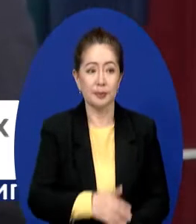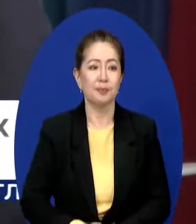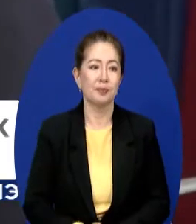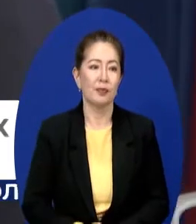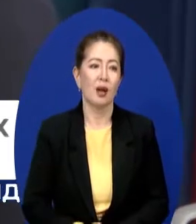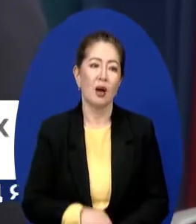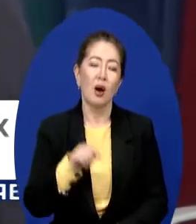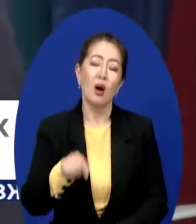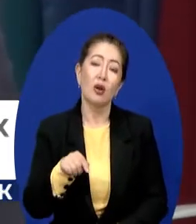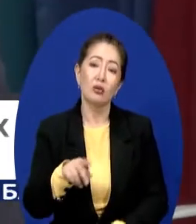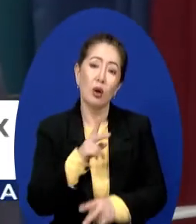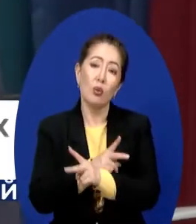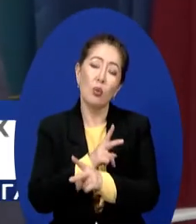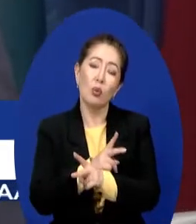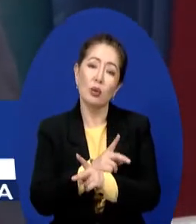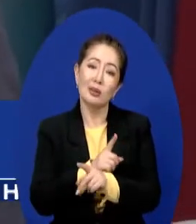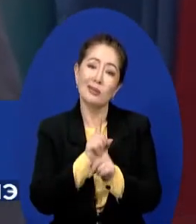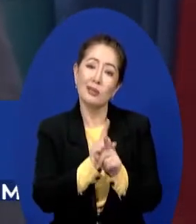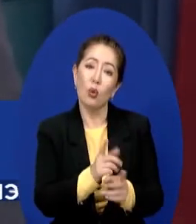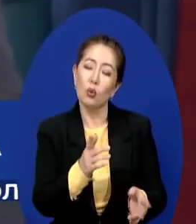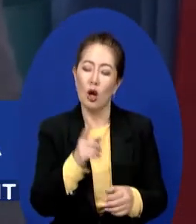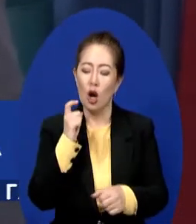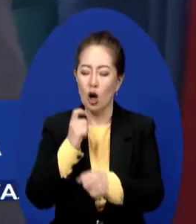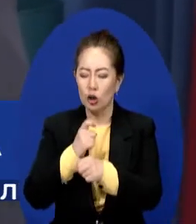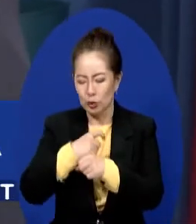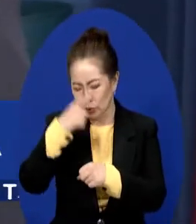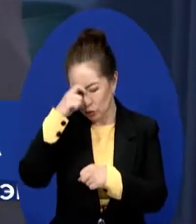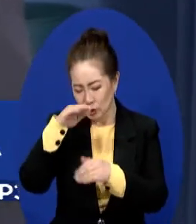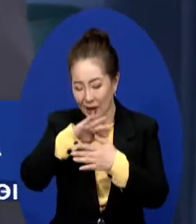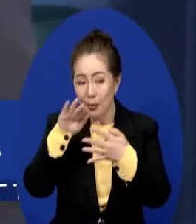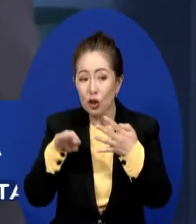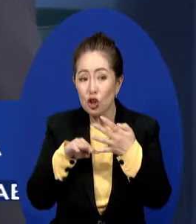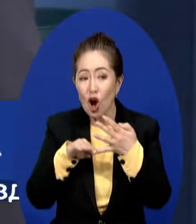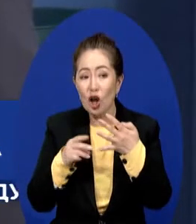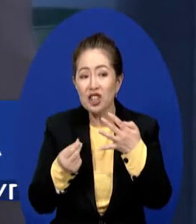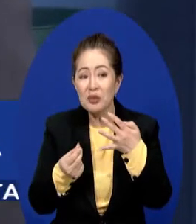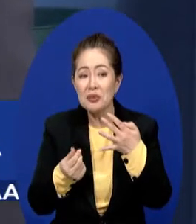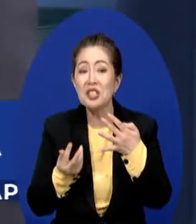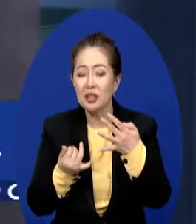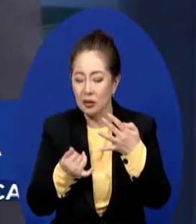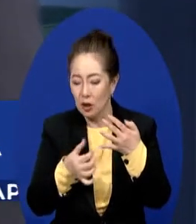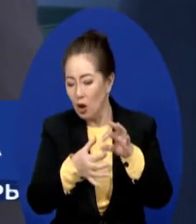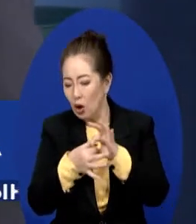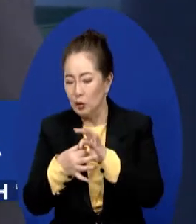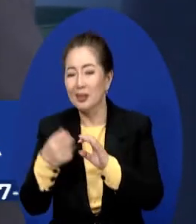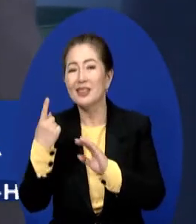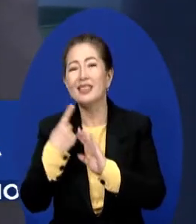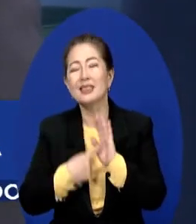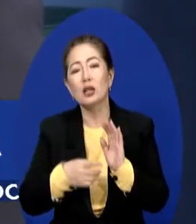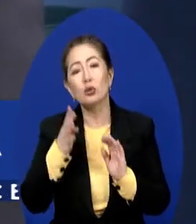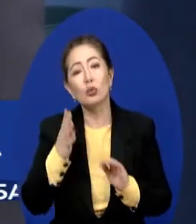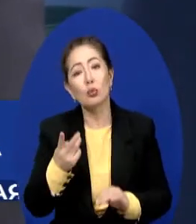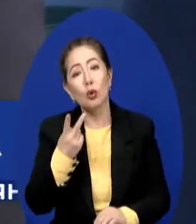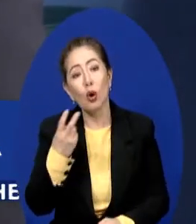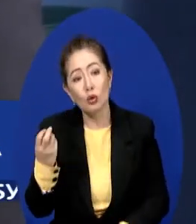хууль тогтоомж буюу одоо хөдөлмөрийн үсний доод хэмжээг зохицуулсан. Зохицуулалттай холбоотойгоор сардаа 4200